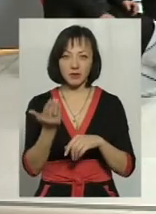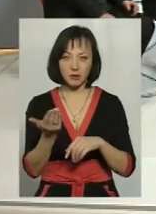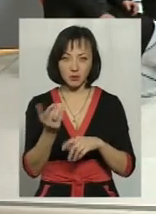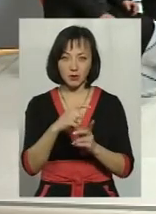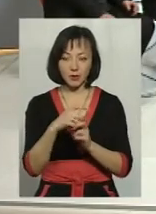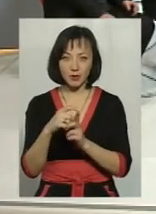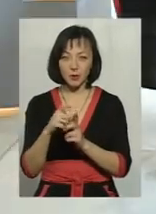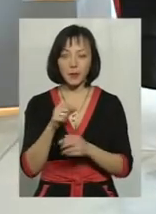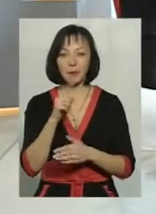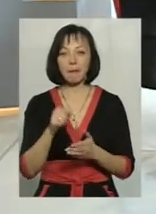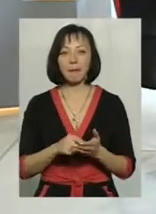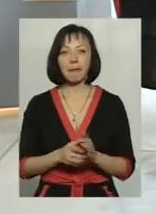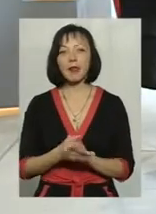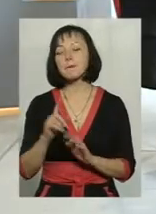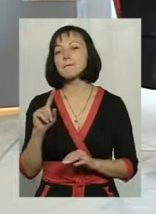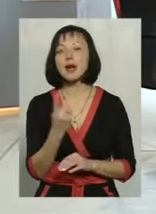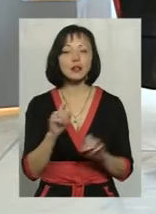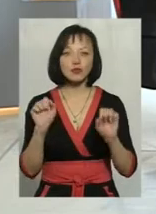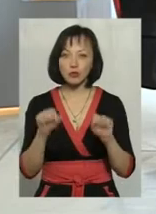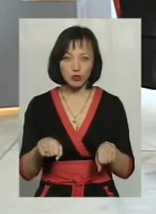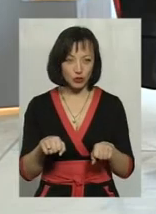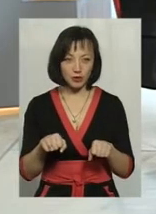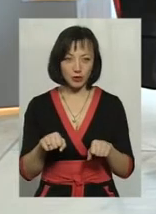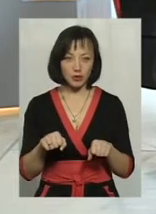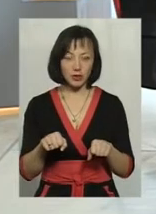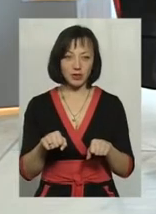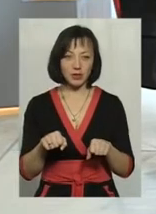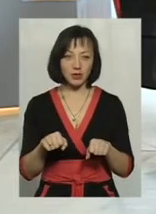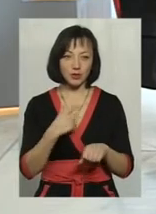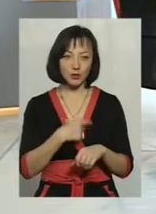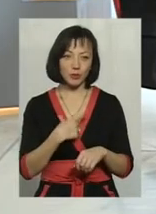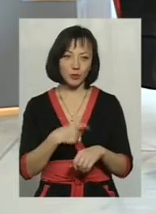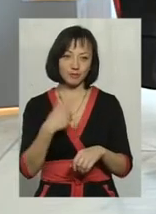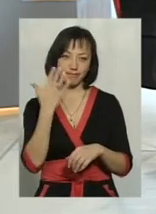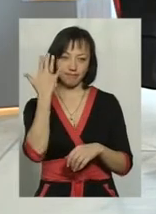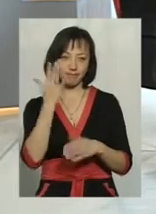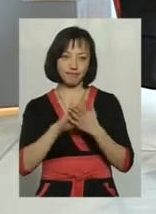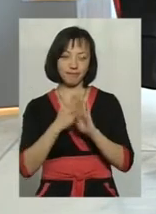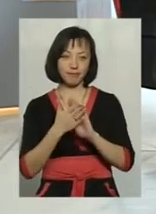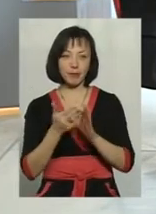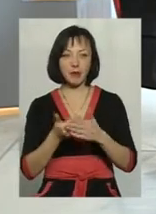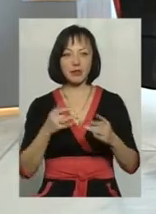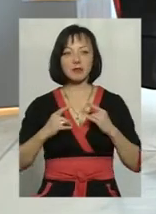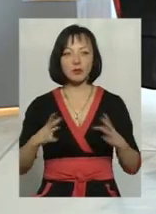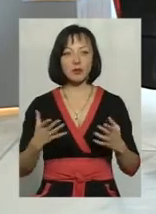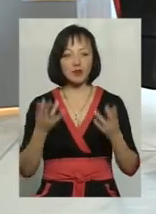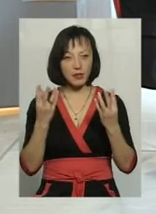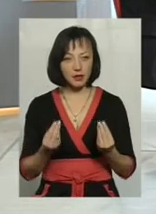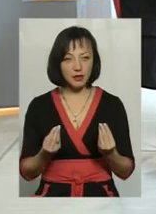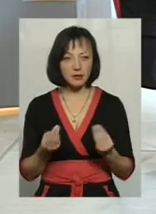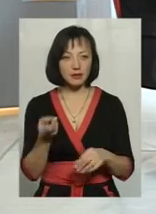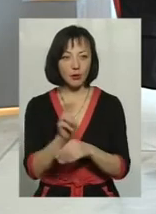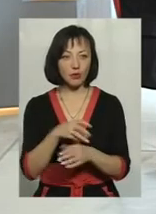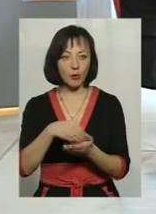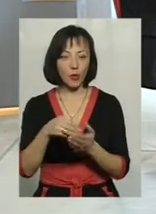Ну, насамперед, перше, що може, от я так собі намалював ситуацію, передсвяткові дні, і заходить